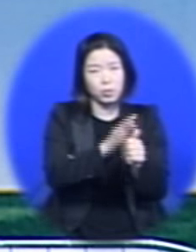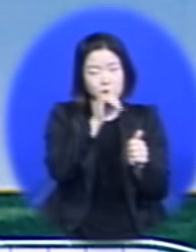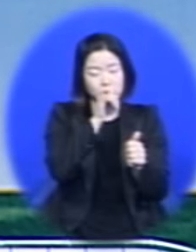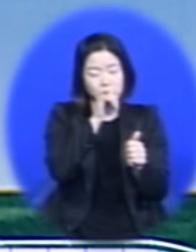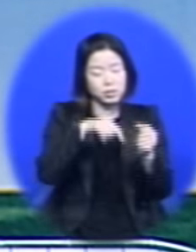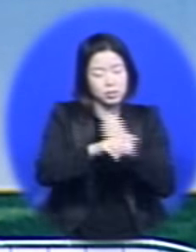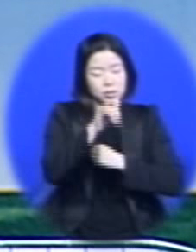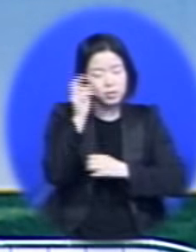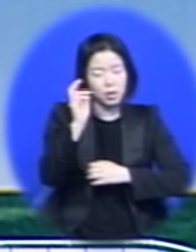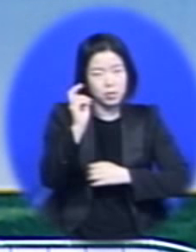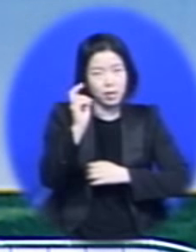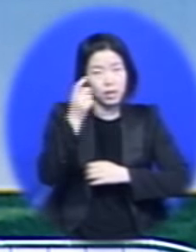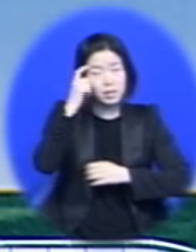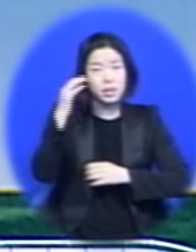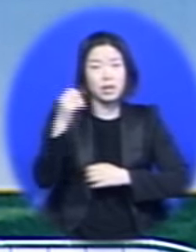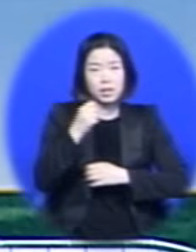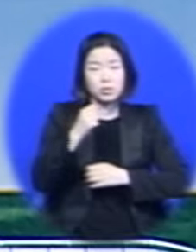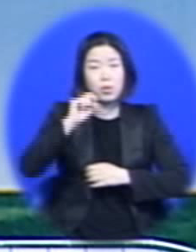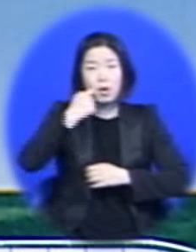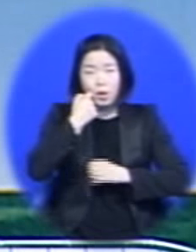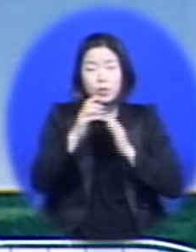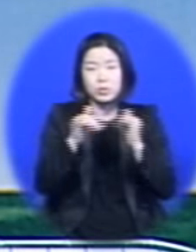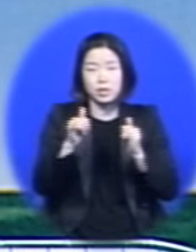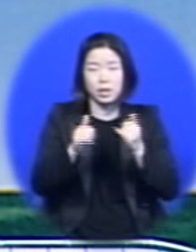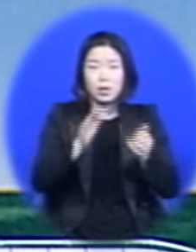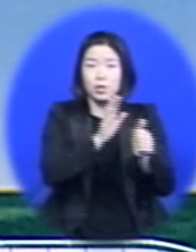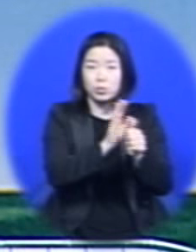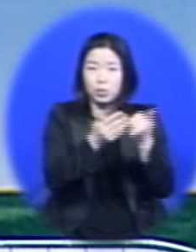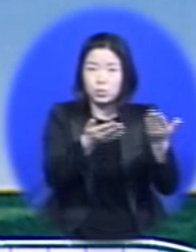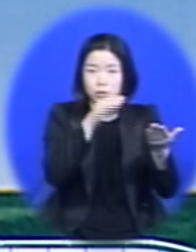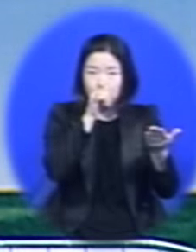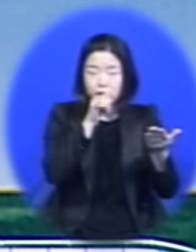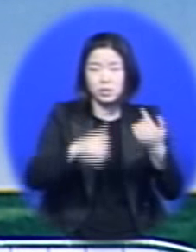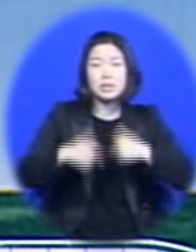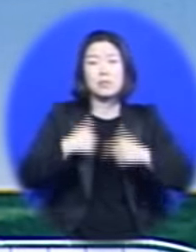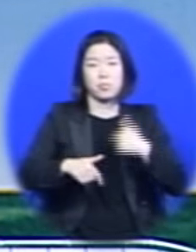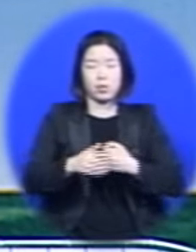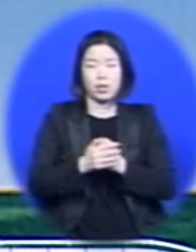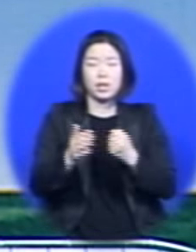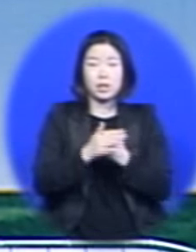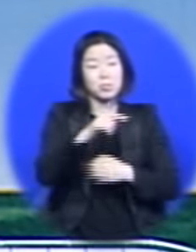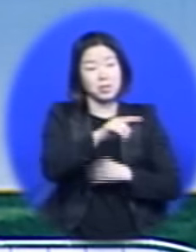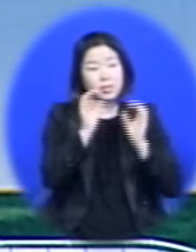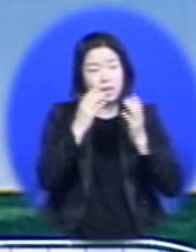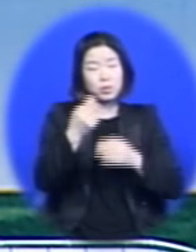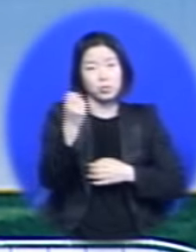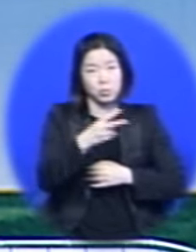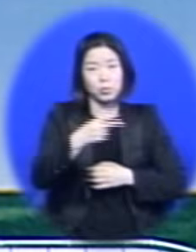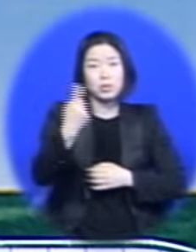모양이다. 이렇게 어려운 사람을 도울 수 있다는 게 너무 기쁘더래요. 그래서 그 아이에게도 또 1,000원을